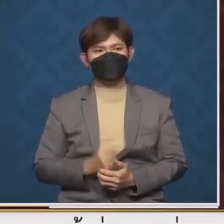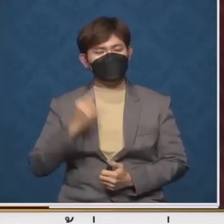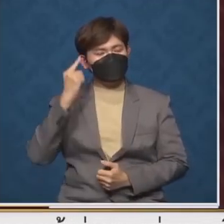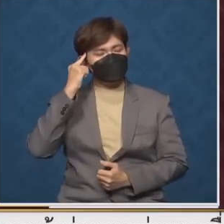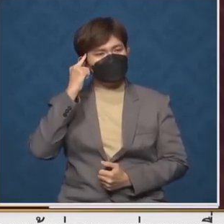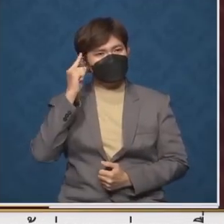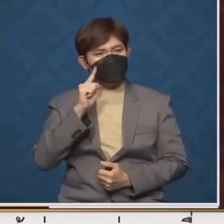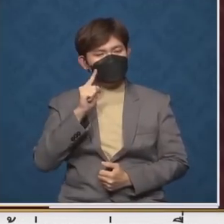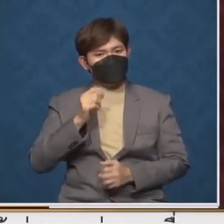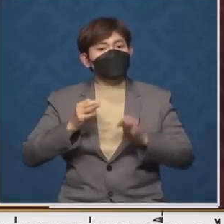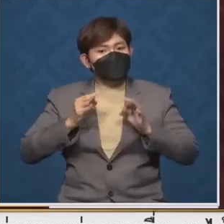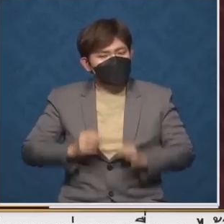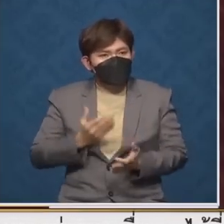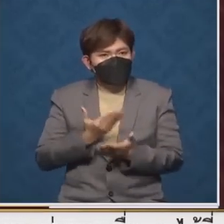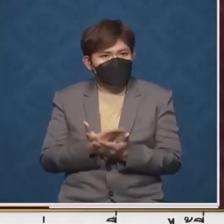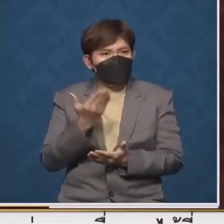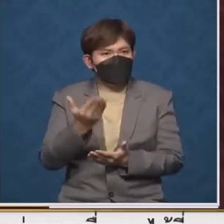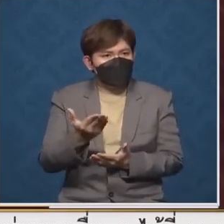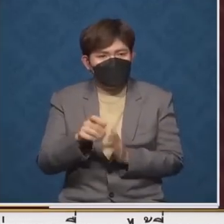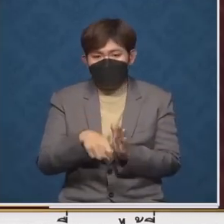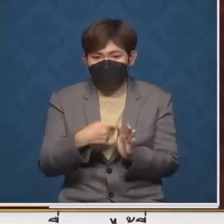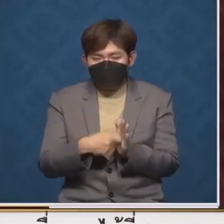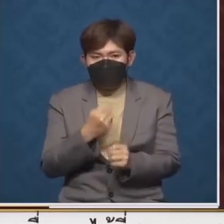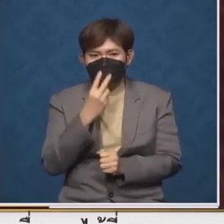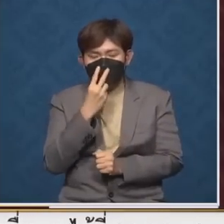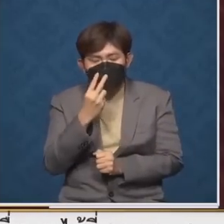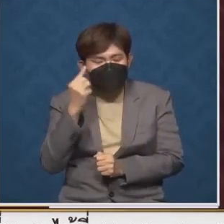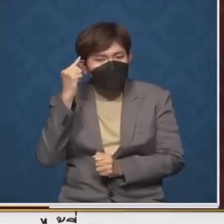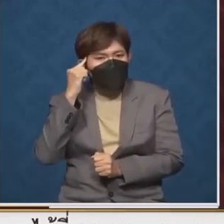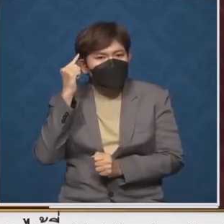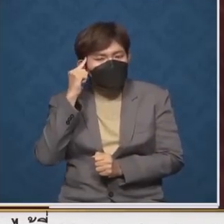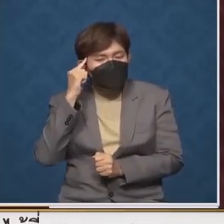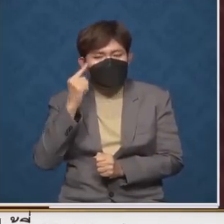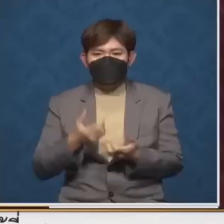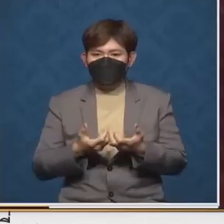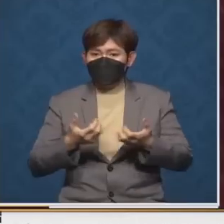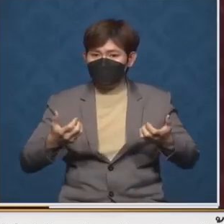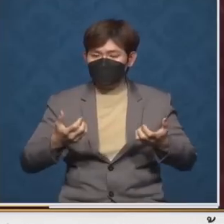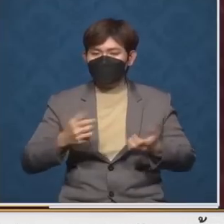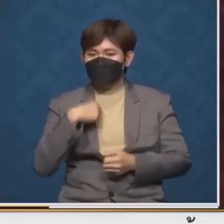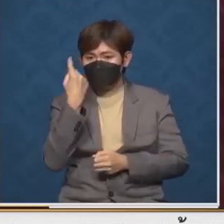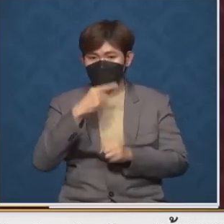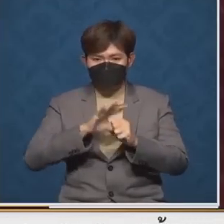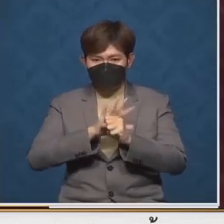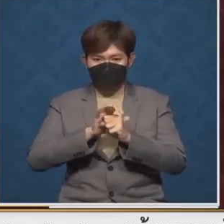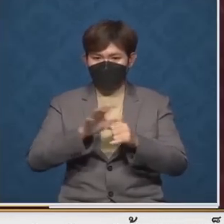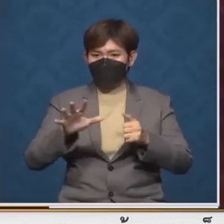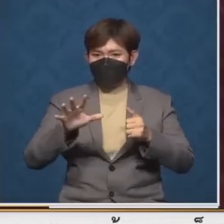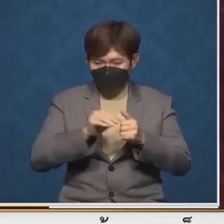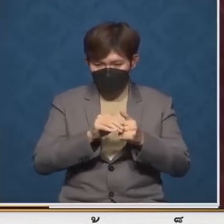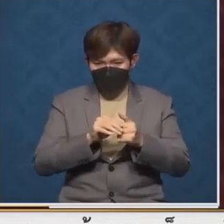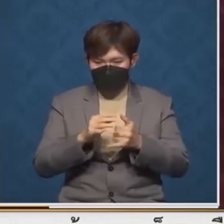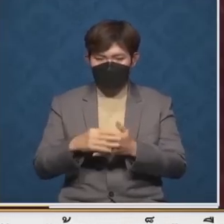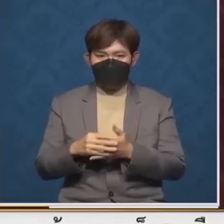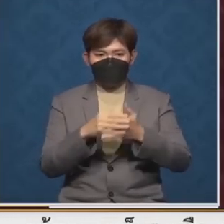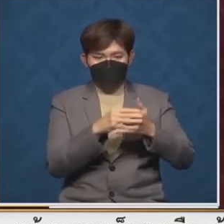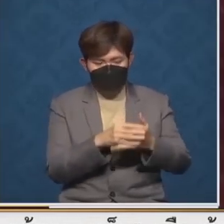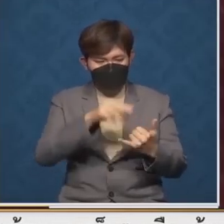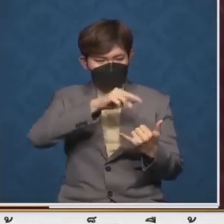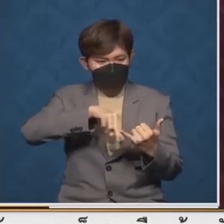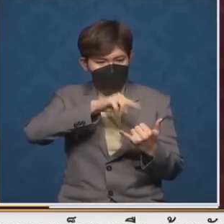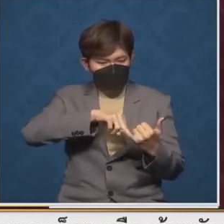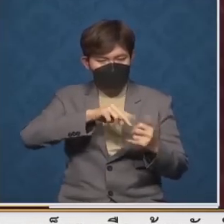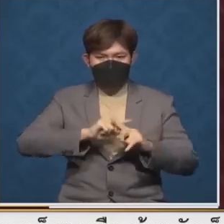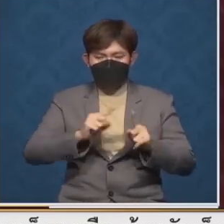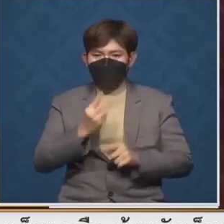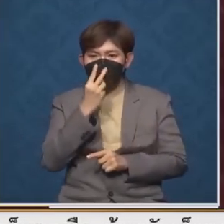ัดสินใจสั่งซื้อตงแต่แกเพื่อแยกผู้ป่วยออกมาแล้วไปรับการรกษาเราจะไม่มภาพปากฏเช่น